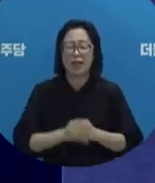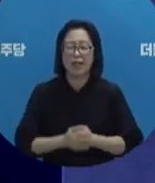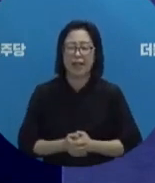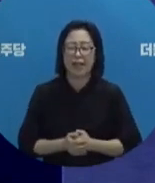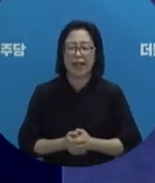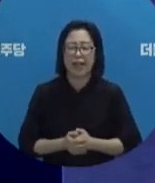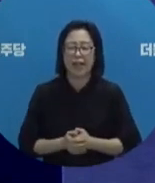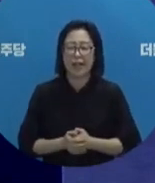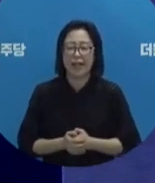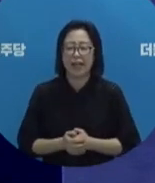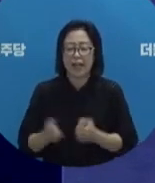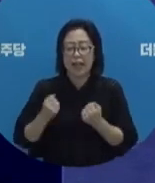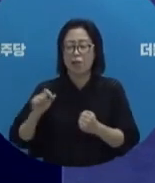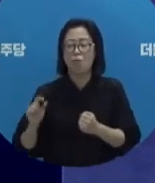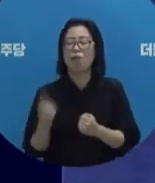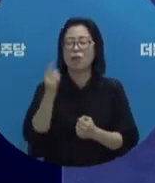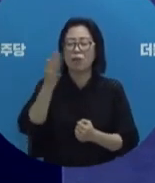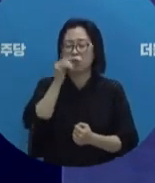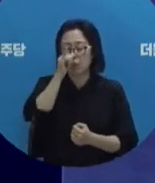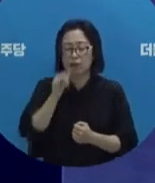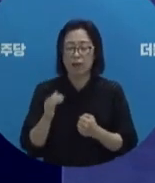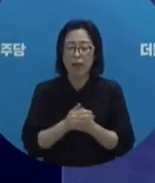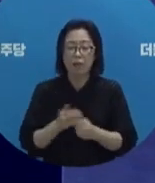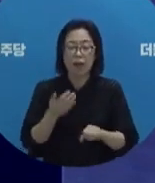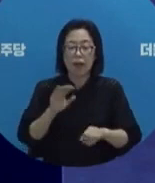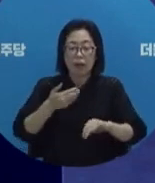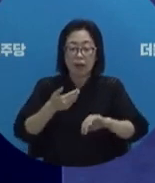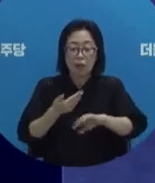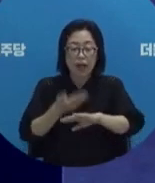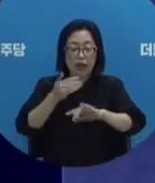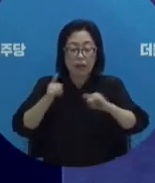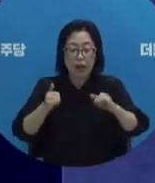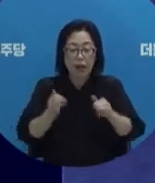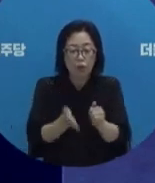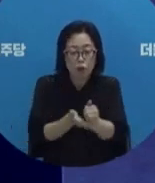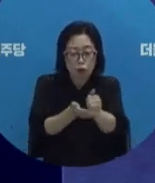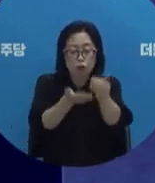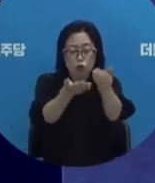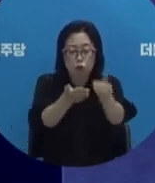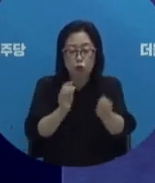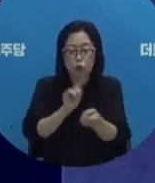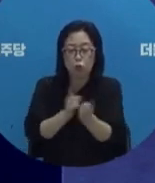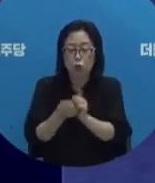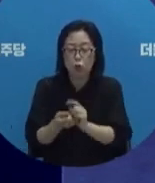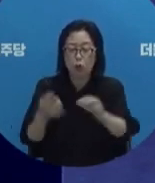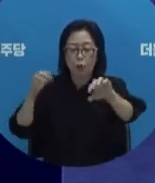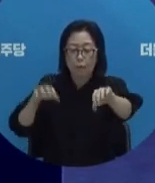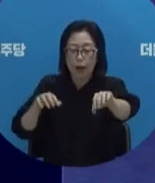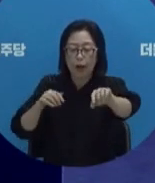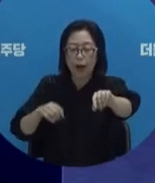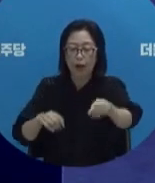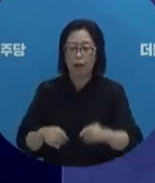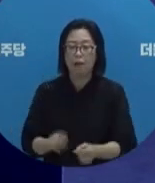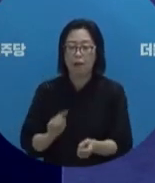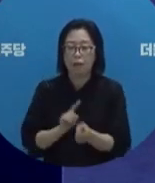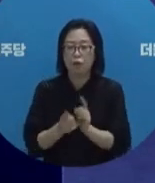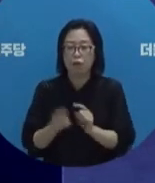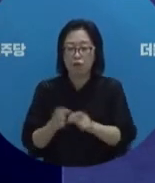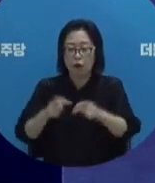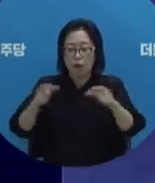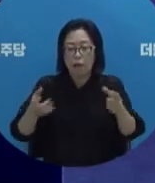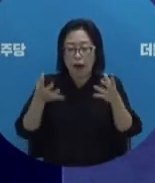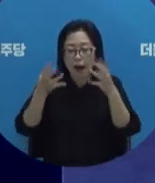시너지 의 원천입니다 다름을 존중하고 역할분담을 통해서 더 많은 영역에서 더